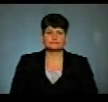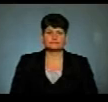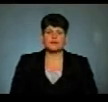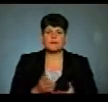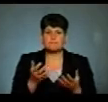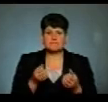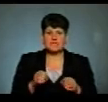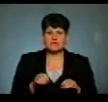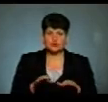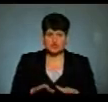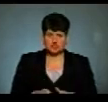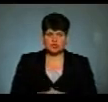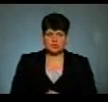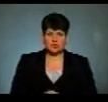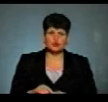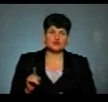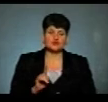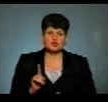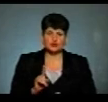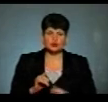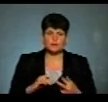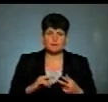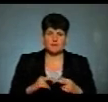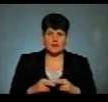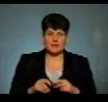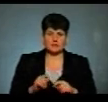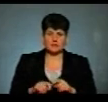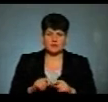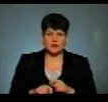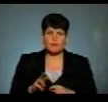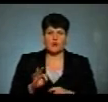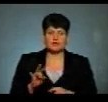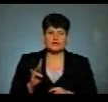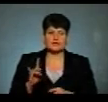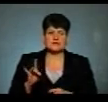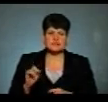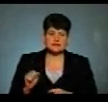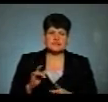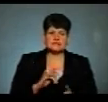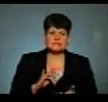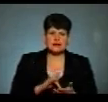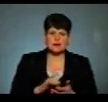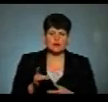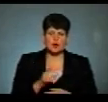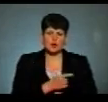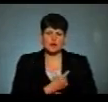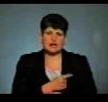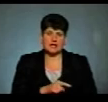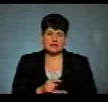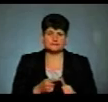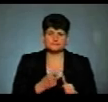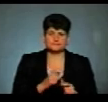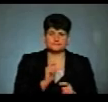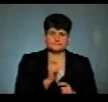Прийнято рішення щодо перепрофілювання Монастирської центральної районної лікарні на госпіталь. І сьогодні